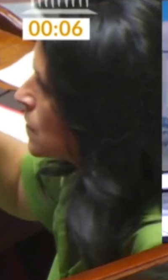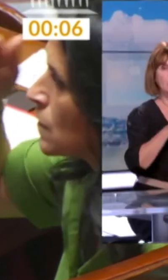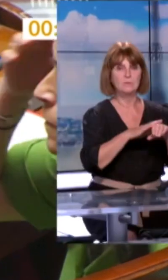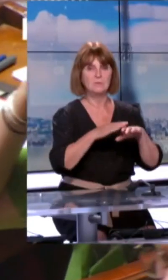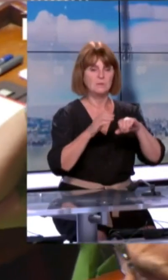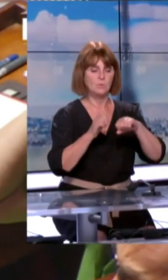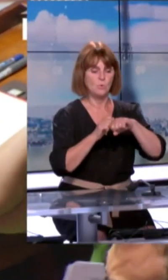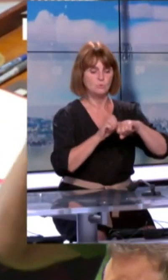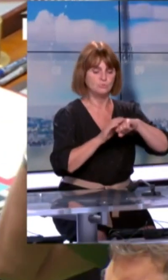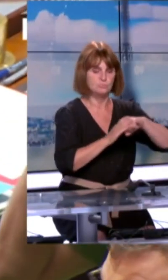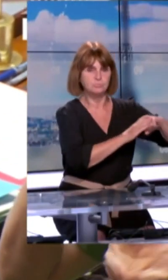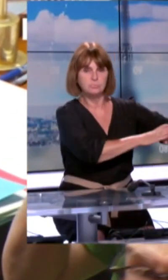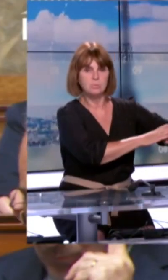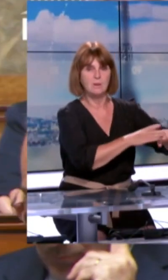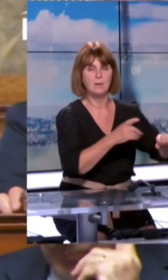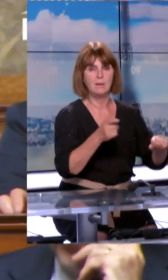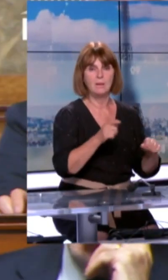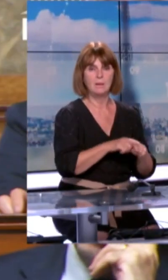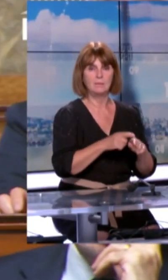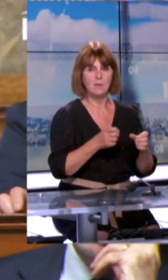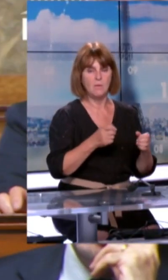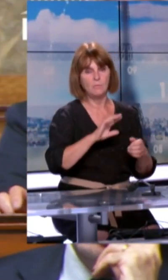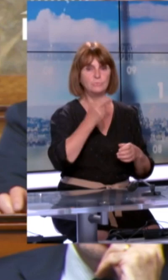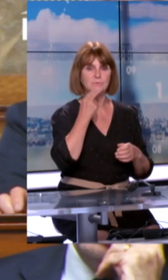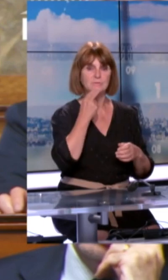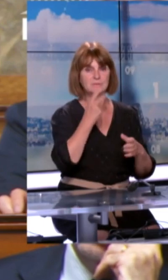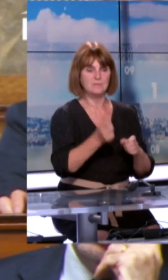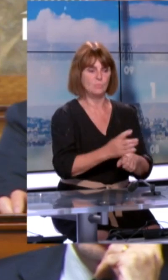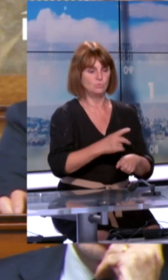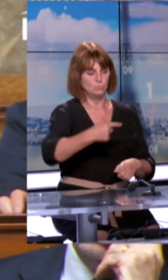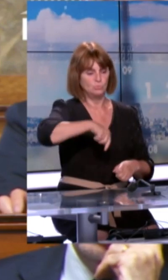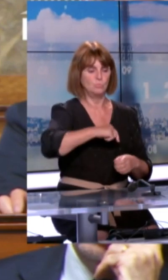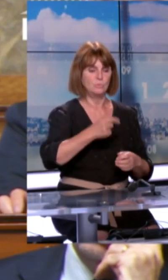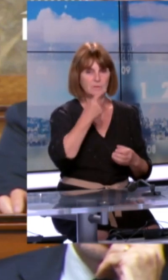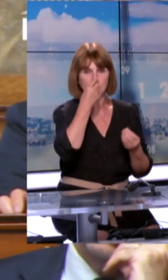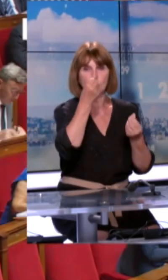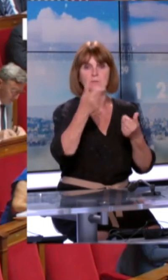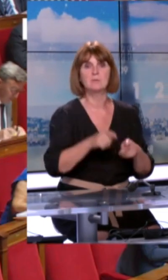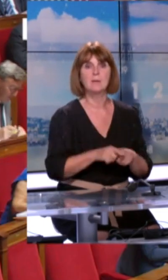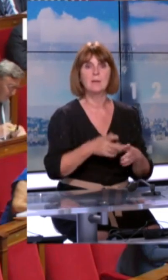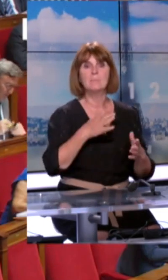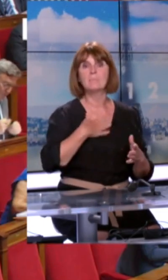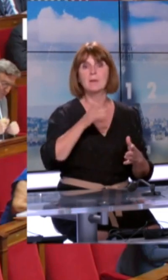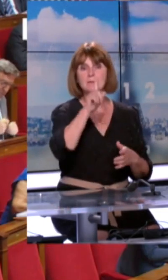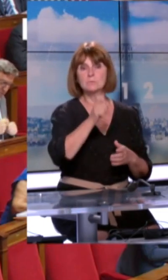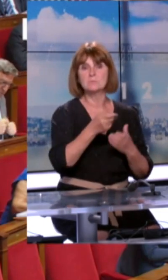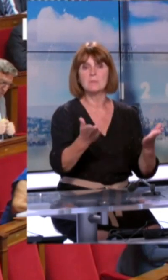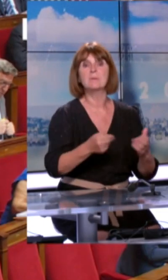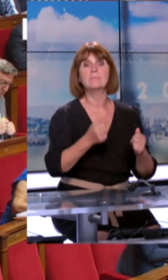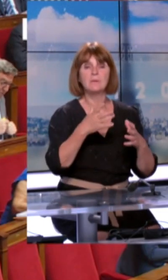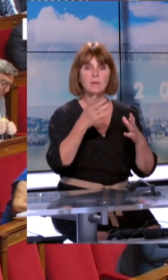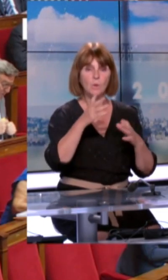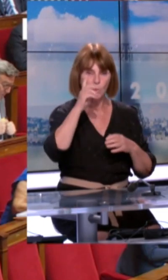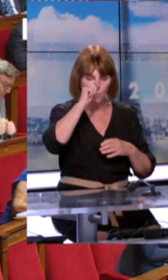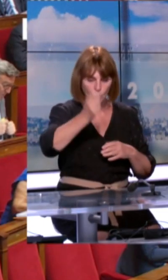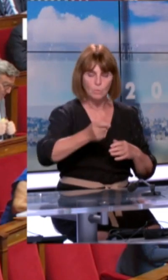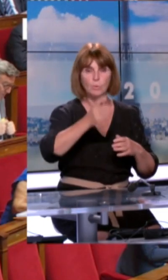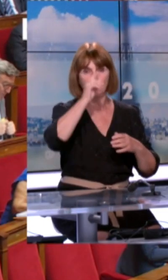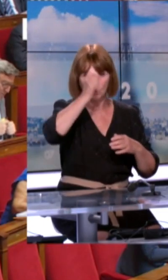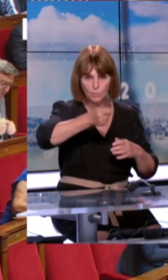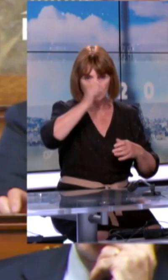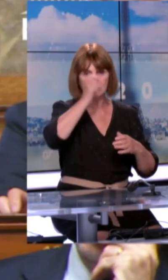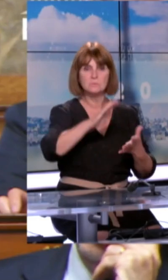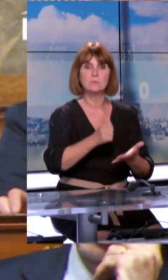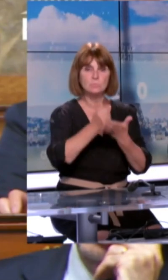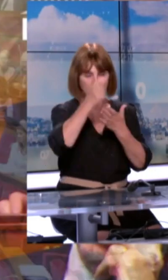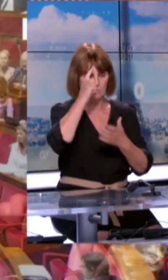légitime que nous avons tous ressentie. Ma question est donc simple, monsieur le ministre. Comment le gouvernement compte-t-il concrétiser la reconnaissance et le soutien à apporter à